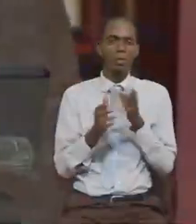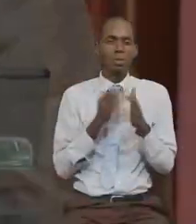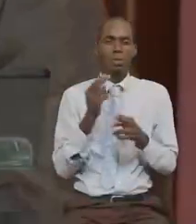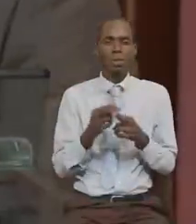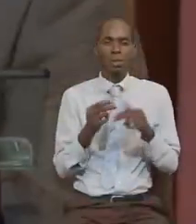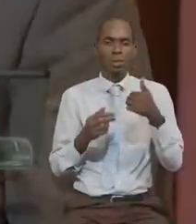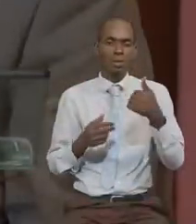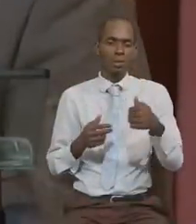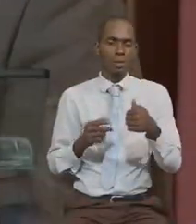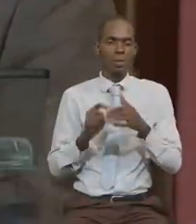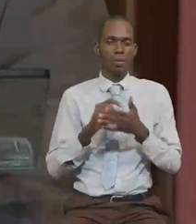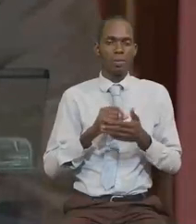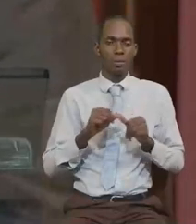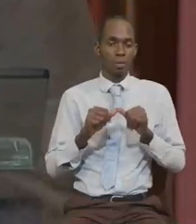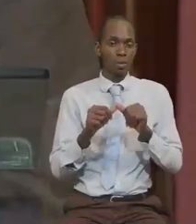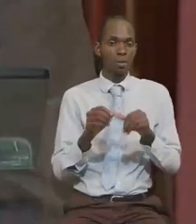Verset 10.